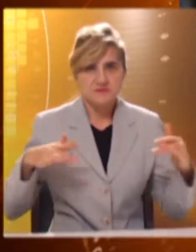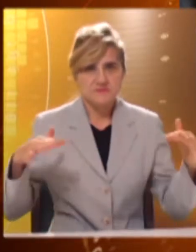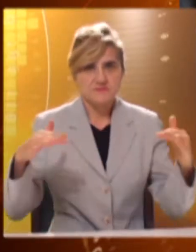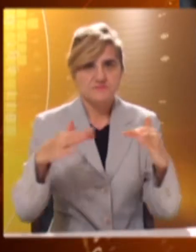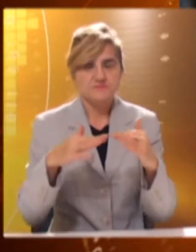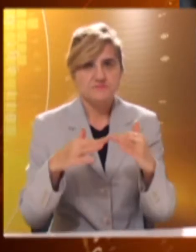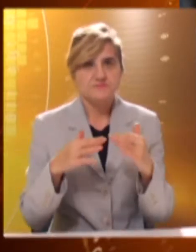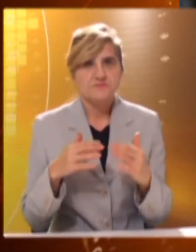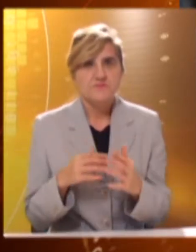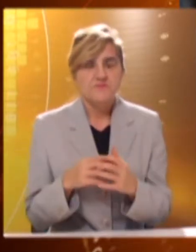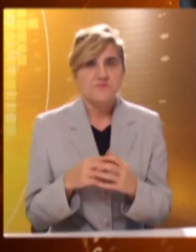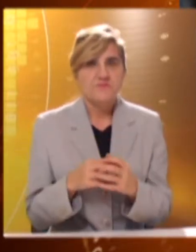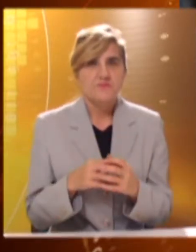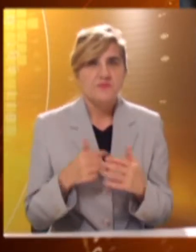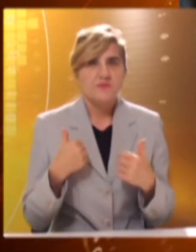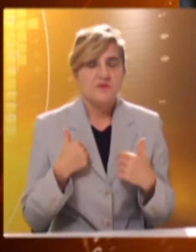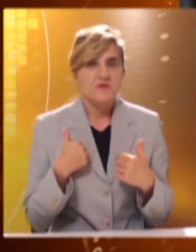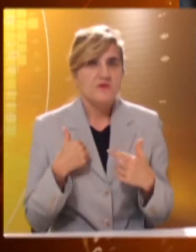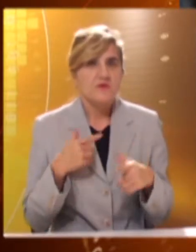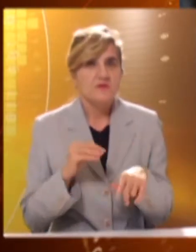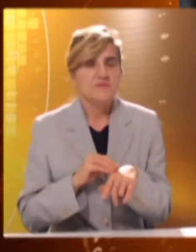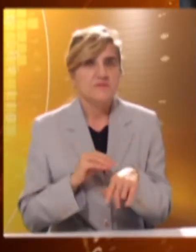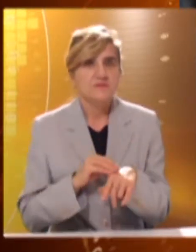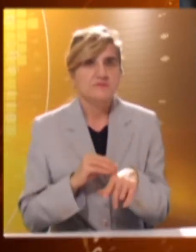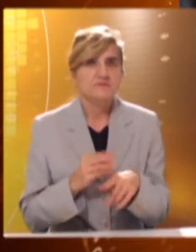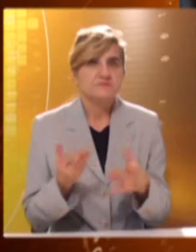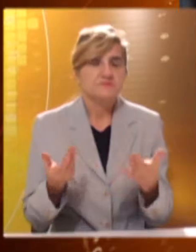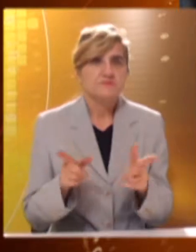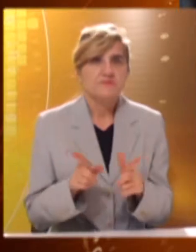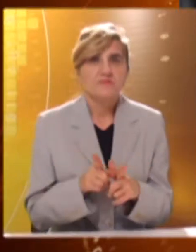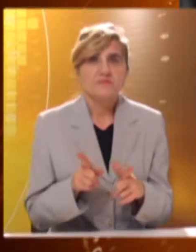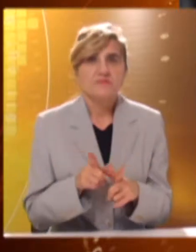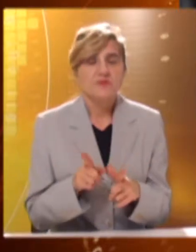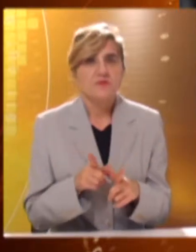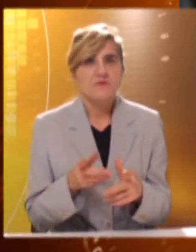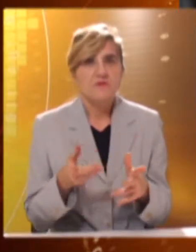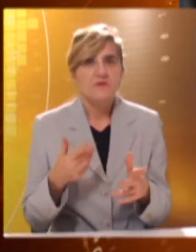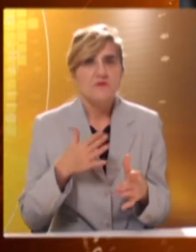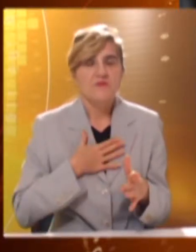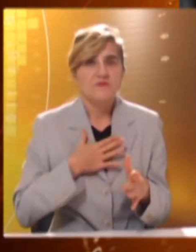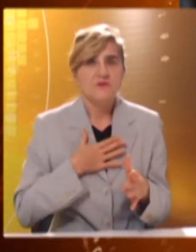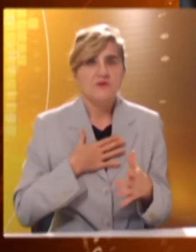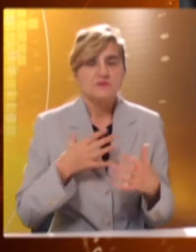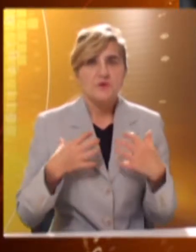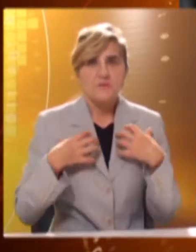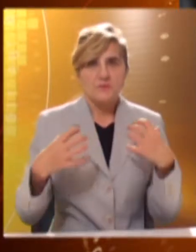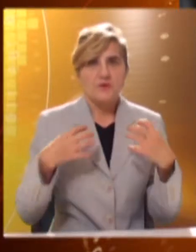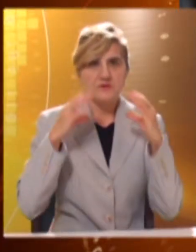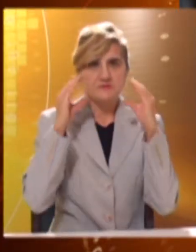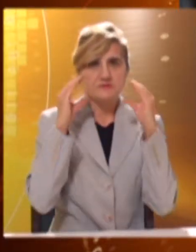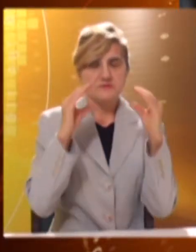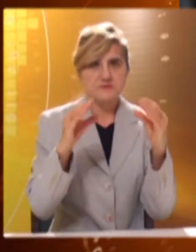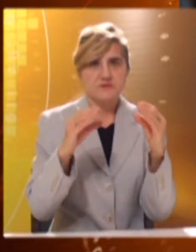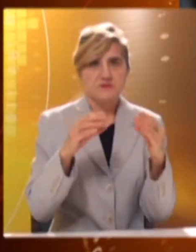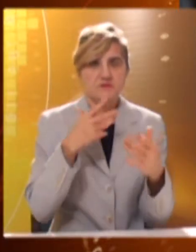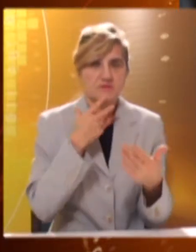regionalni festival i prosto se nekako samo nametnulo da naša predstava Gogoland